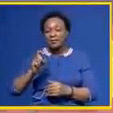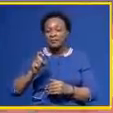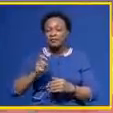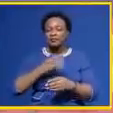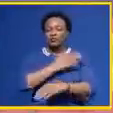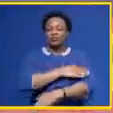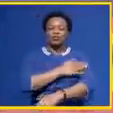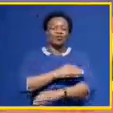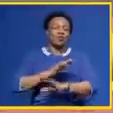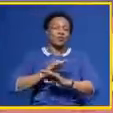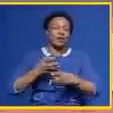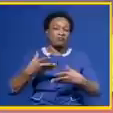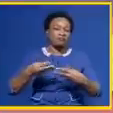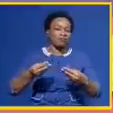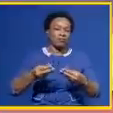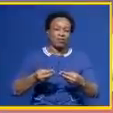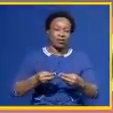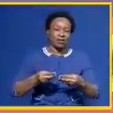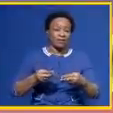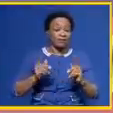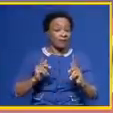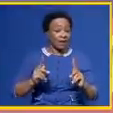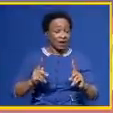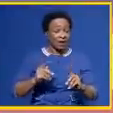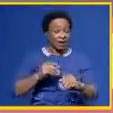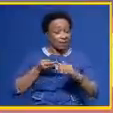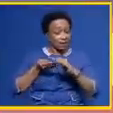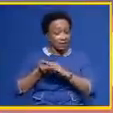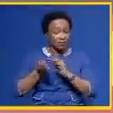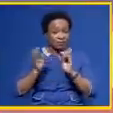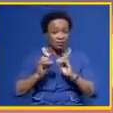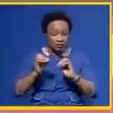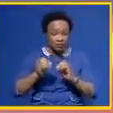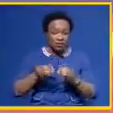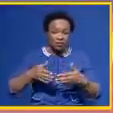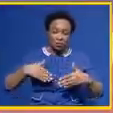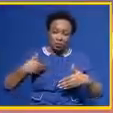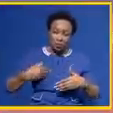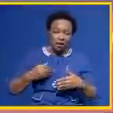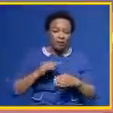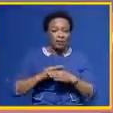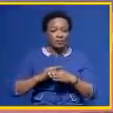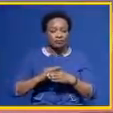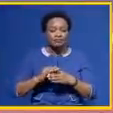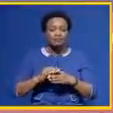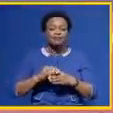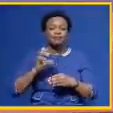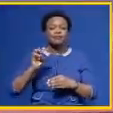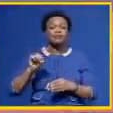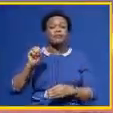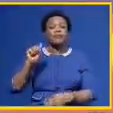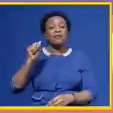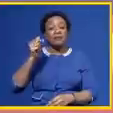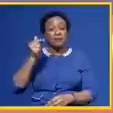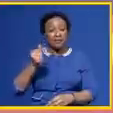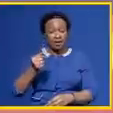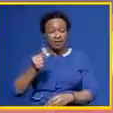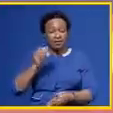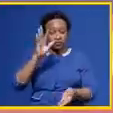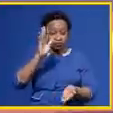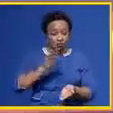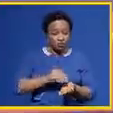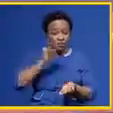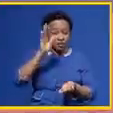hauna kingamuzi lakini unataka kutumia Azam Max, unaweza kulipa kifurushi kwenye Azam Max. Baada ya kudownload